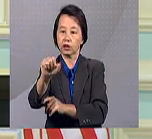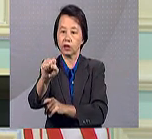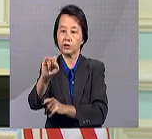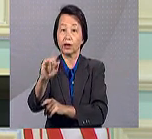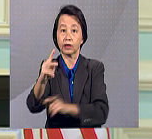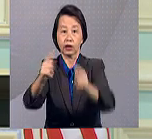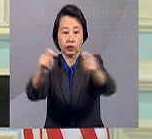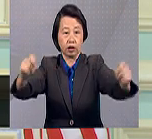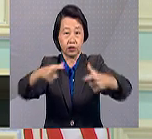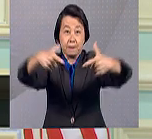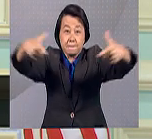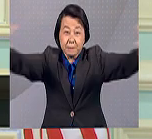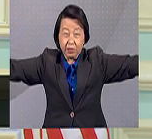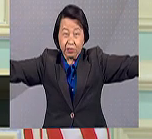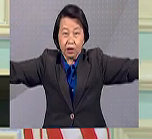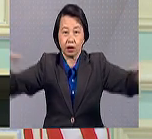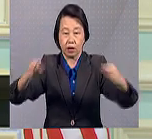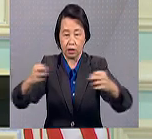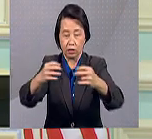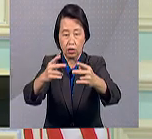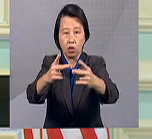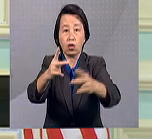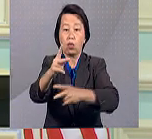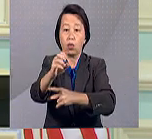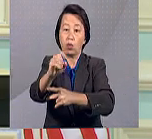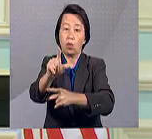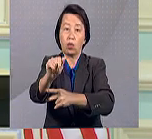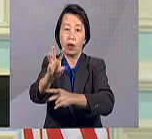boleh ada jarak dan sebagainya.